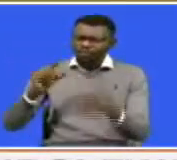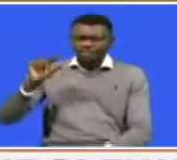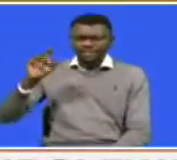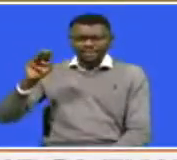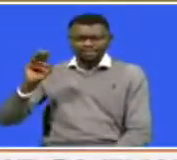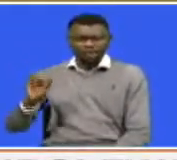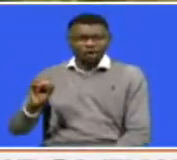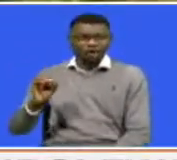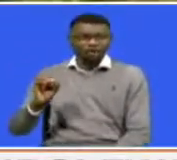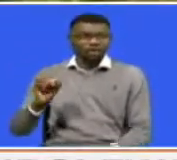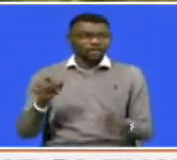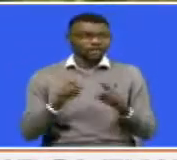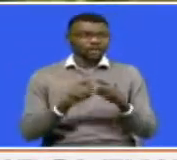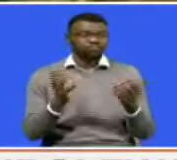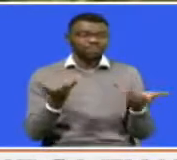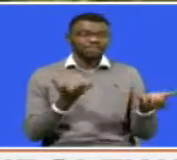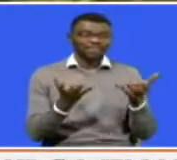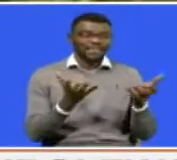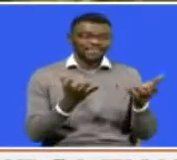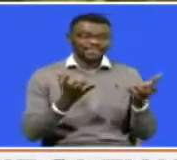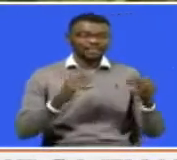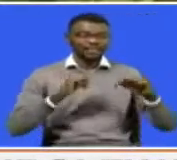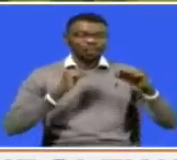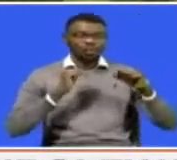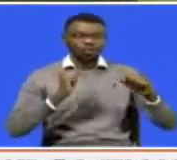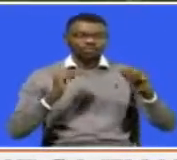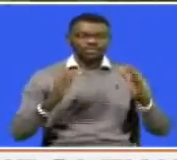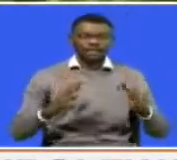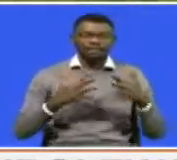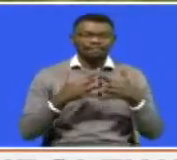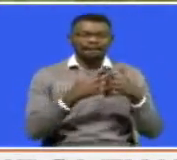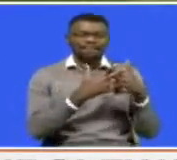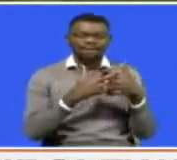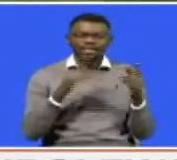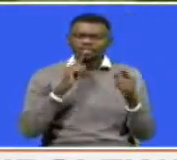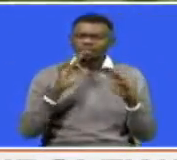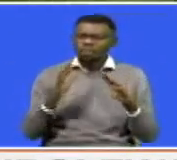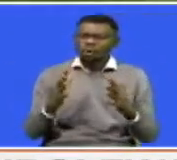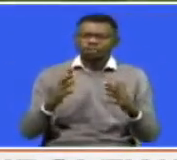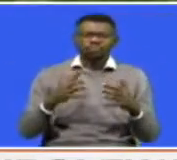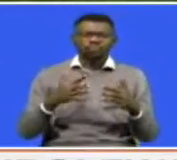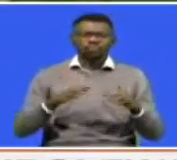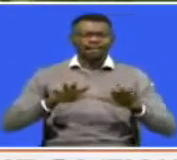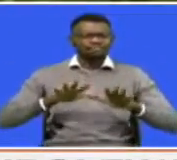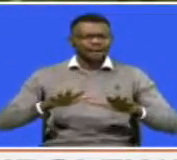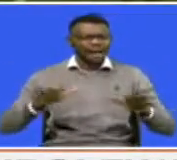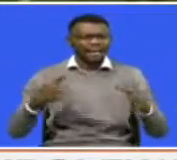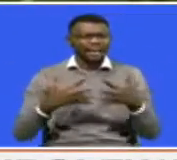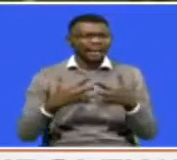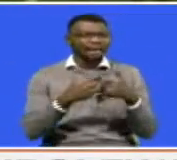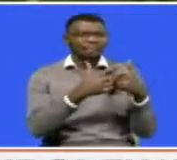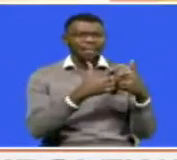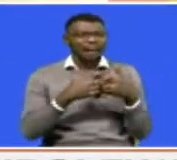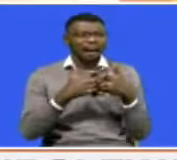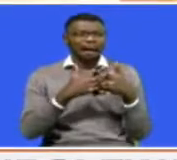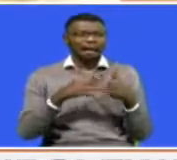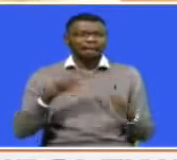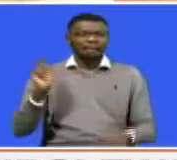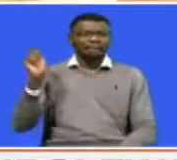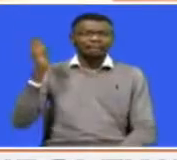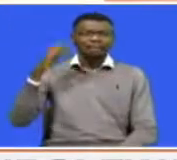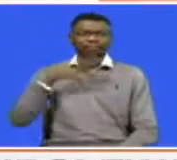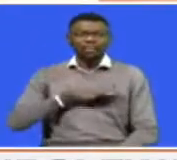ya mwakilishi wa biashara wa Marekani akisema hatua hiyo inakandamiza soko ya Marekani ambayo Kenya ni mojawapo.